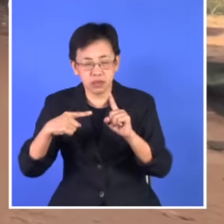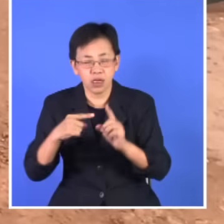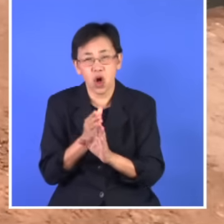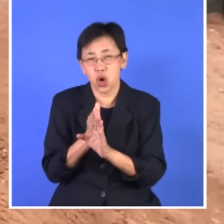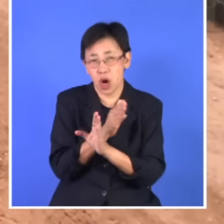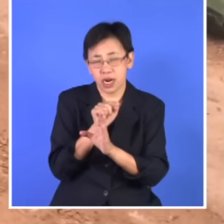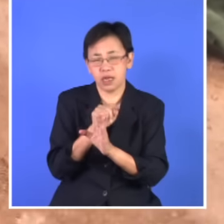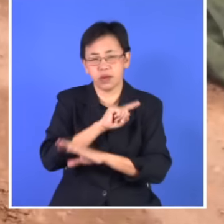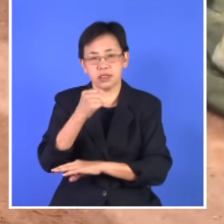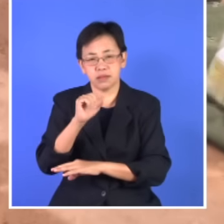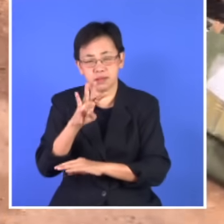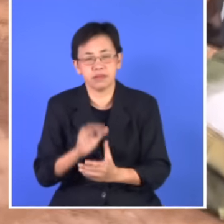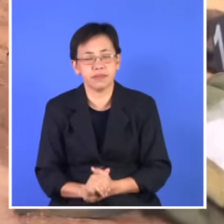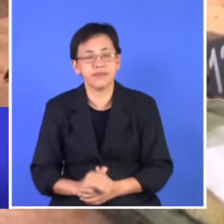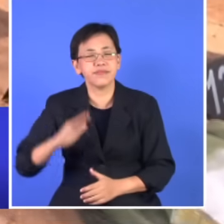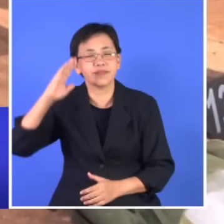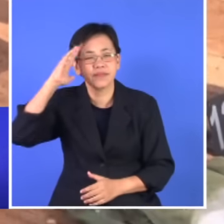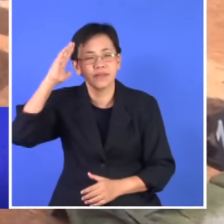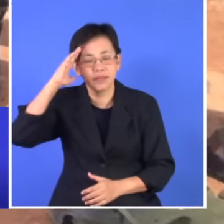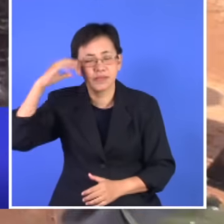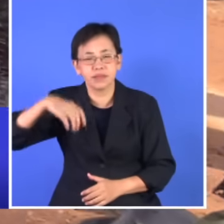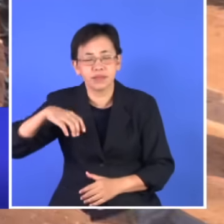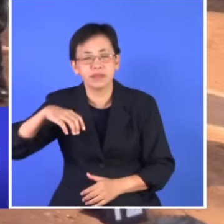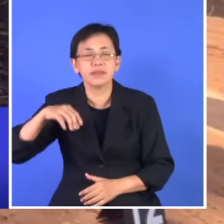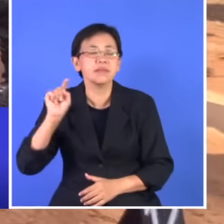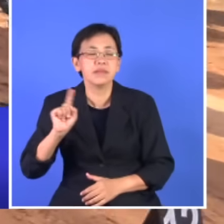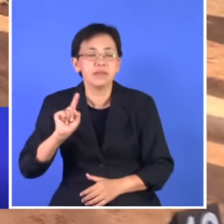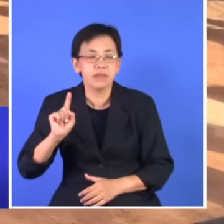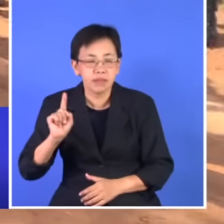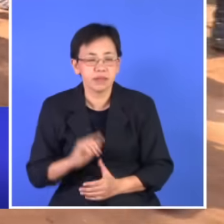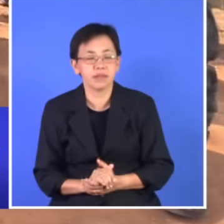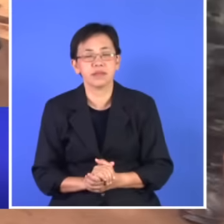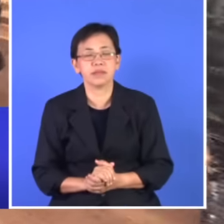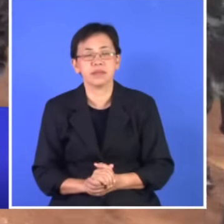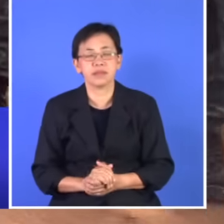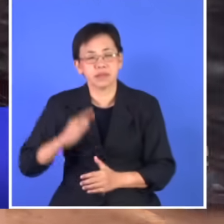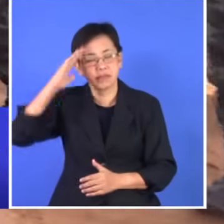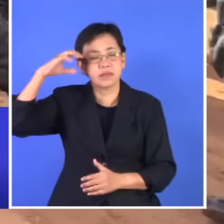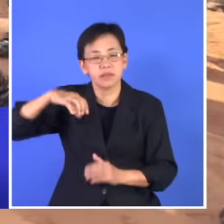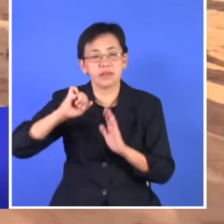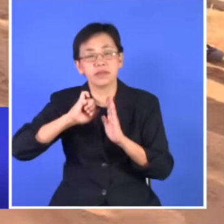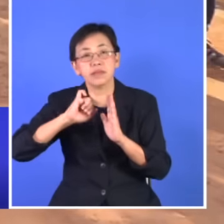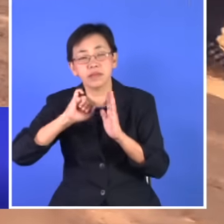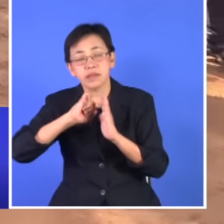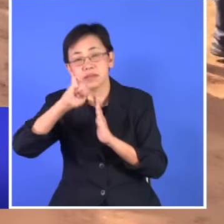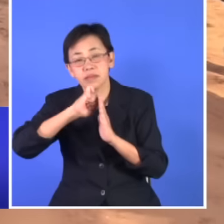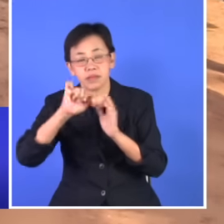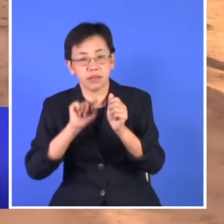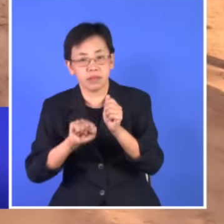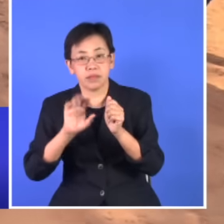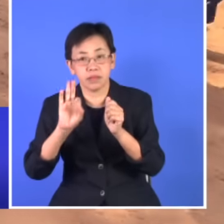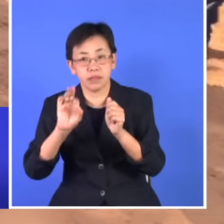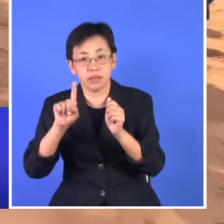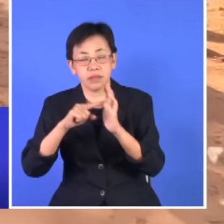ฮะทหารจากร้อยม 4ฉกไชยานุภาพคือกองกำลังผาเมืองอยู่ที่อำเภอฝางนี่นะครับขณะที่ออกลาด